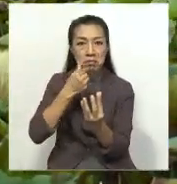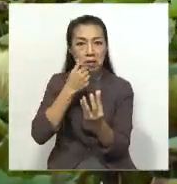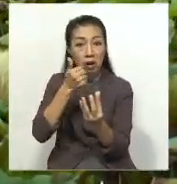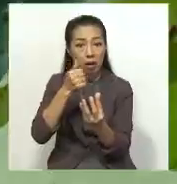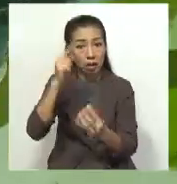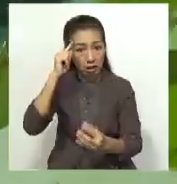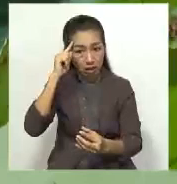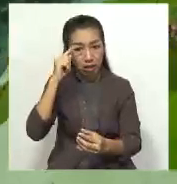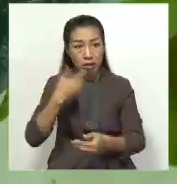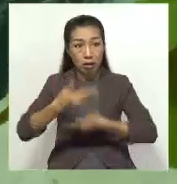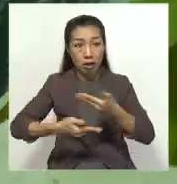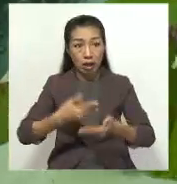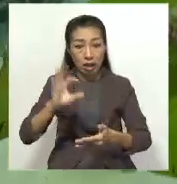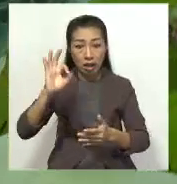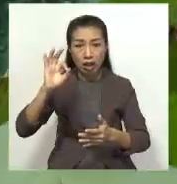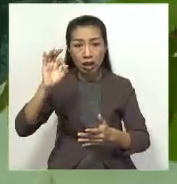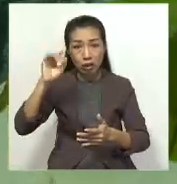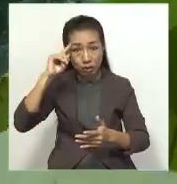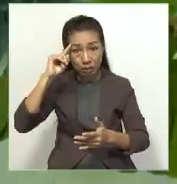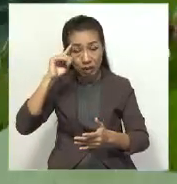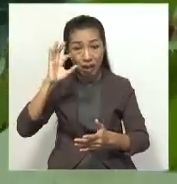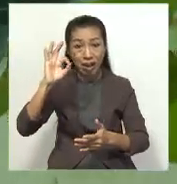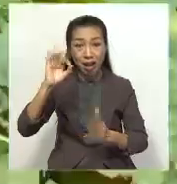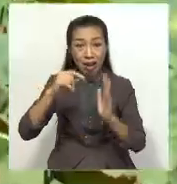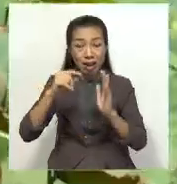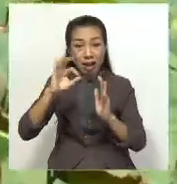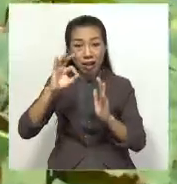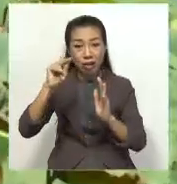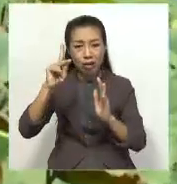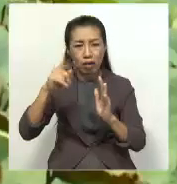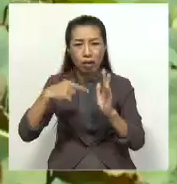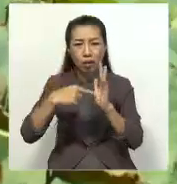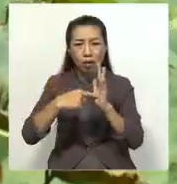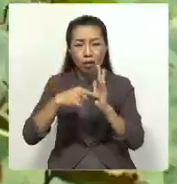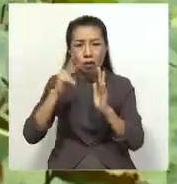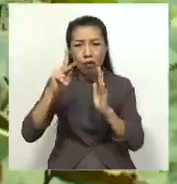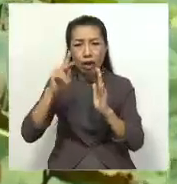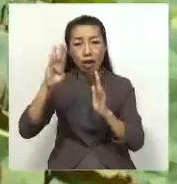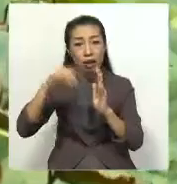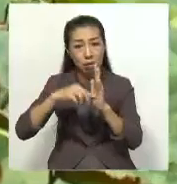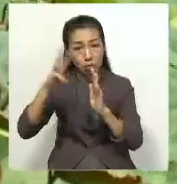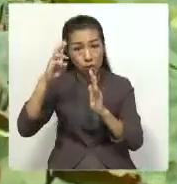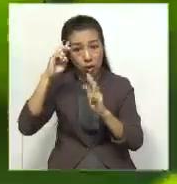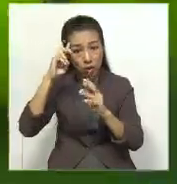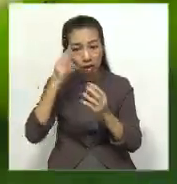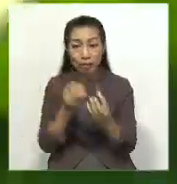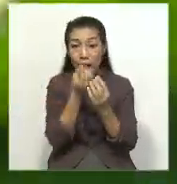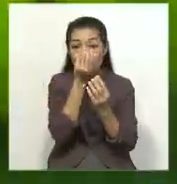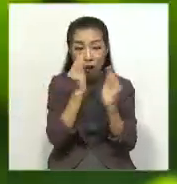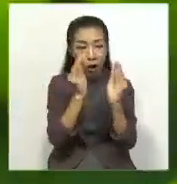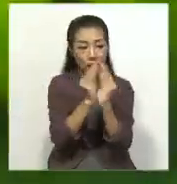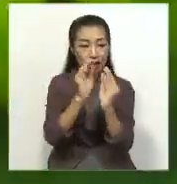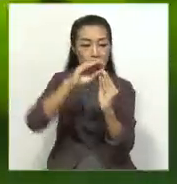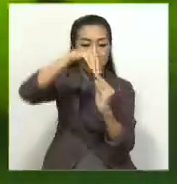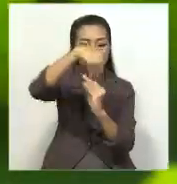วและแกะชิม ฝักบัวครับฝักบัว เม็ดเขียวๆค่ะที่อยู่ในดอกบัวในบัวฝักบัว นะมันจะมีเม็ดเยอะๆนะฮ